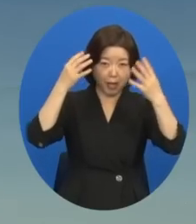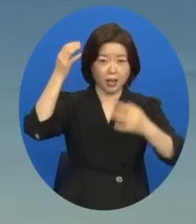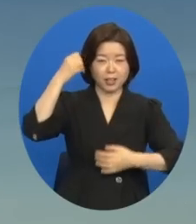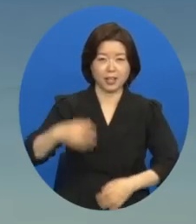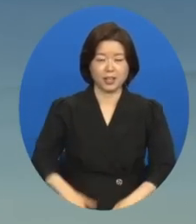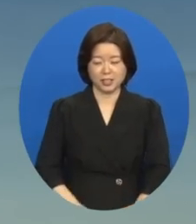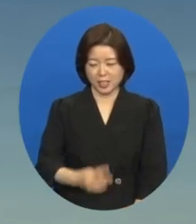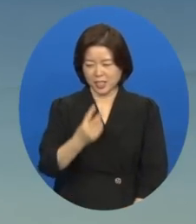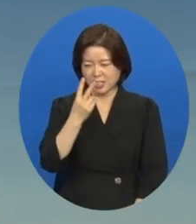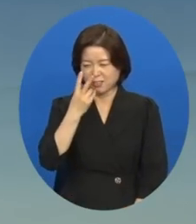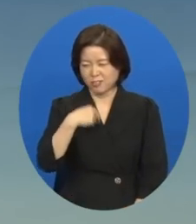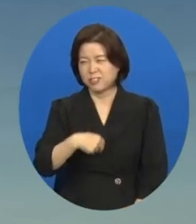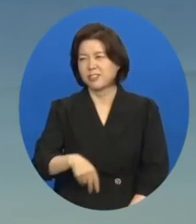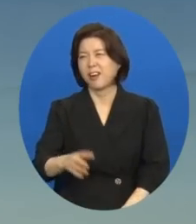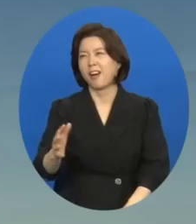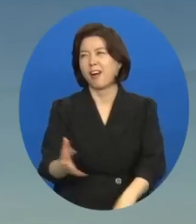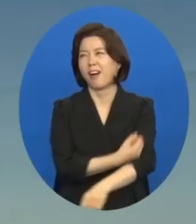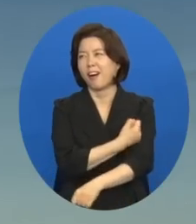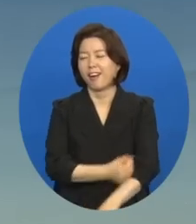유치찬란.